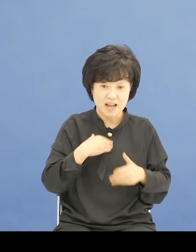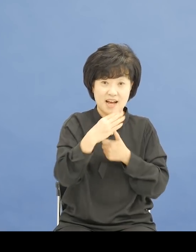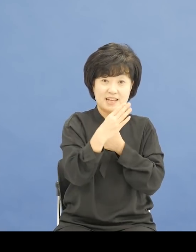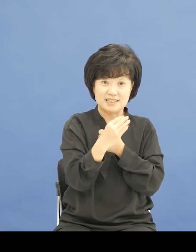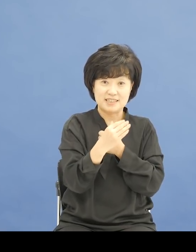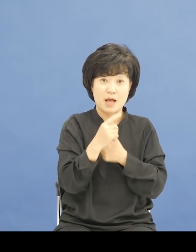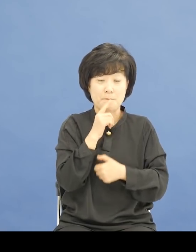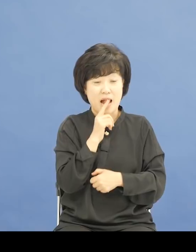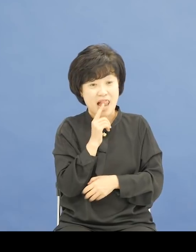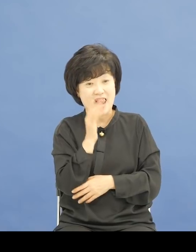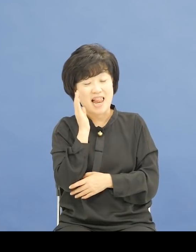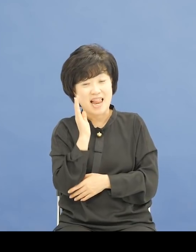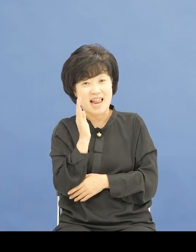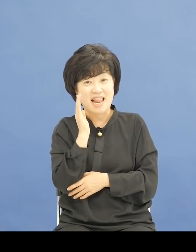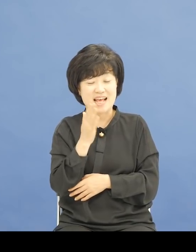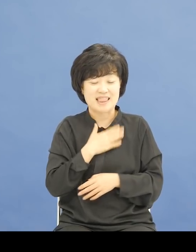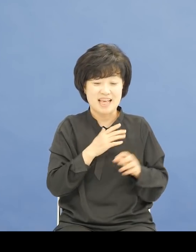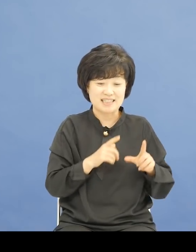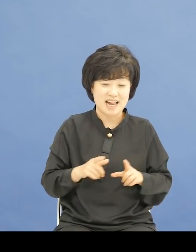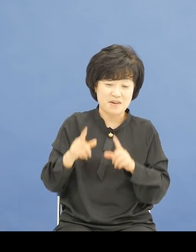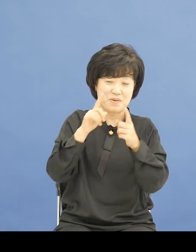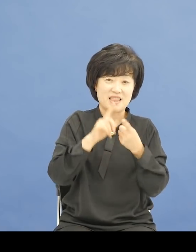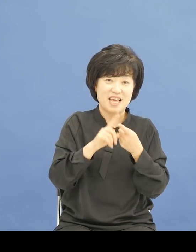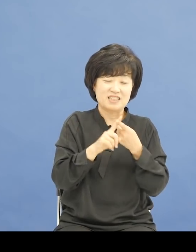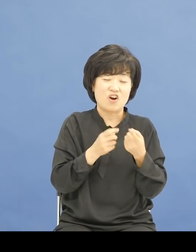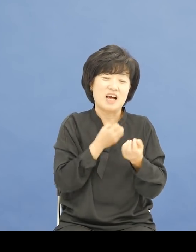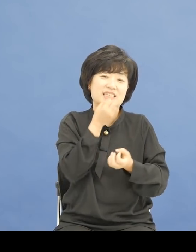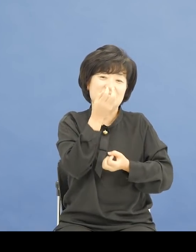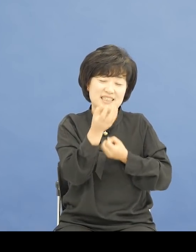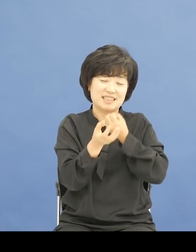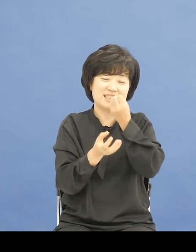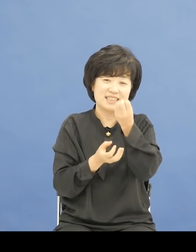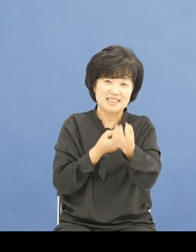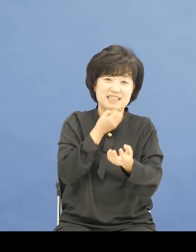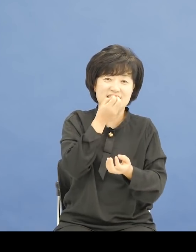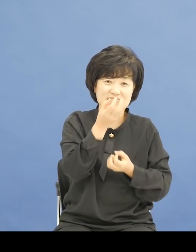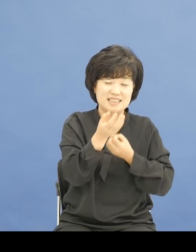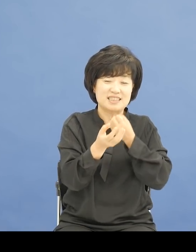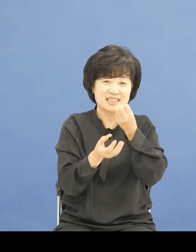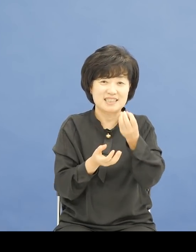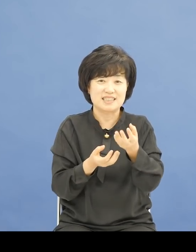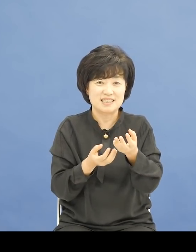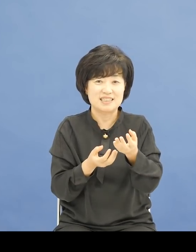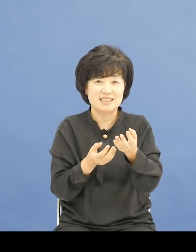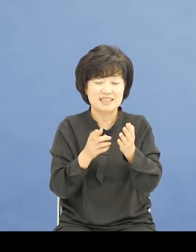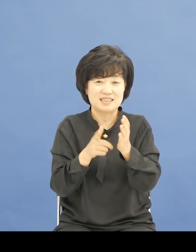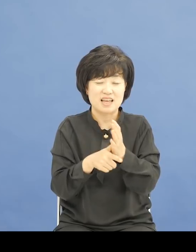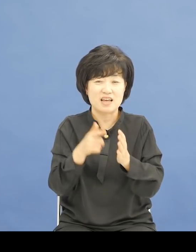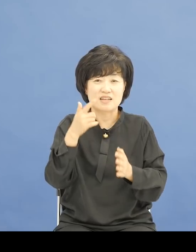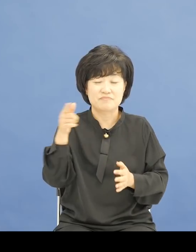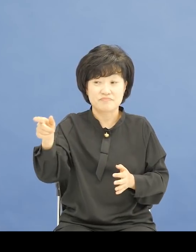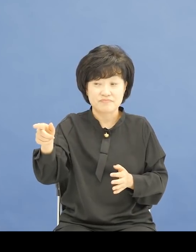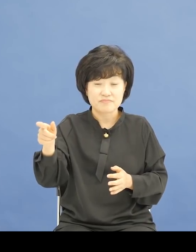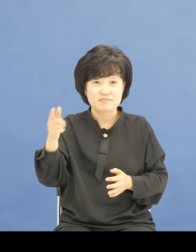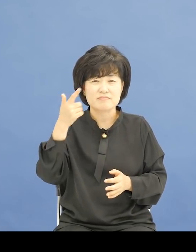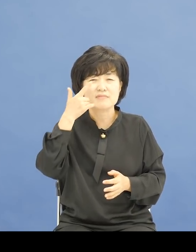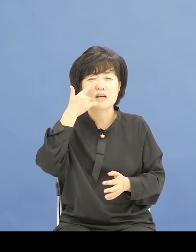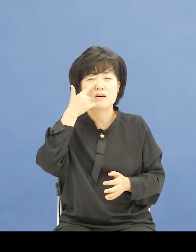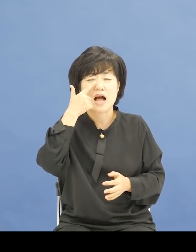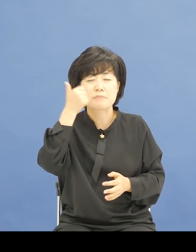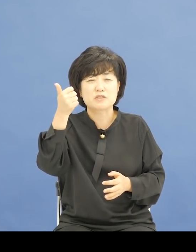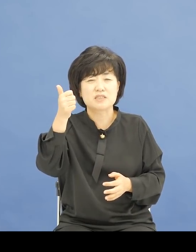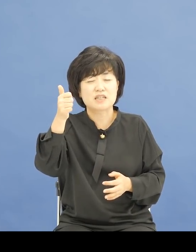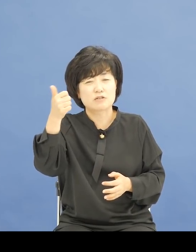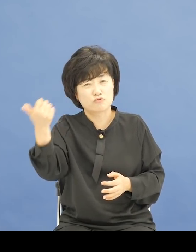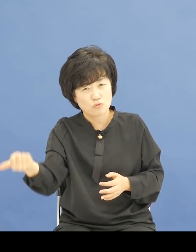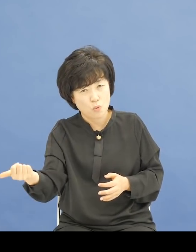제가 지금 이렇게 말하듯이 네. 저의 삶의 이야기를 간증을 했습니다. 음. 그때 부모님이 돌아가시고